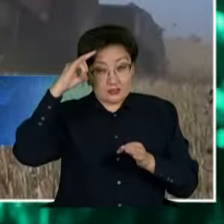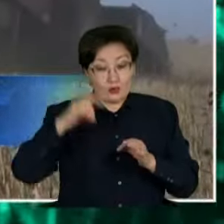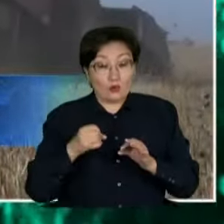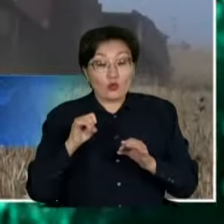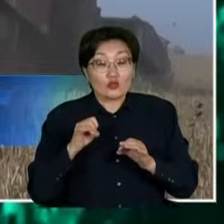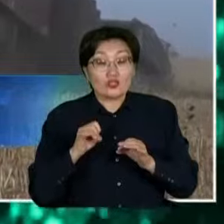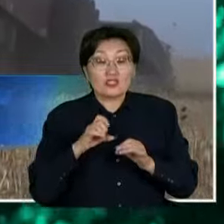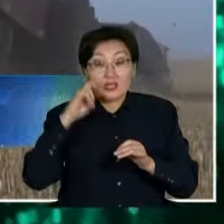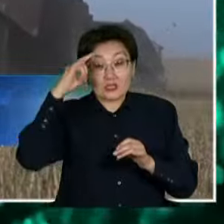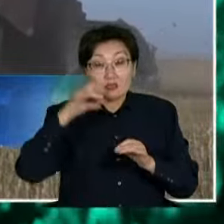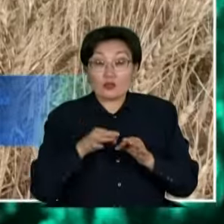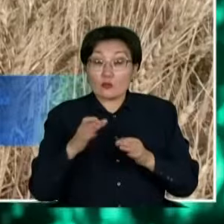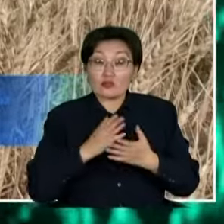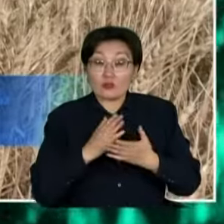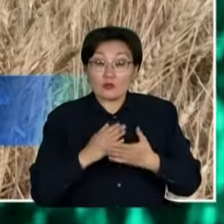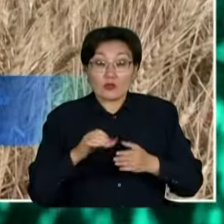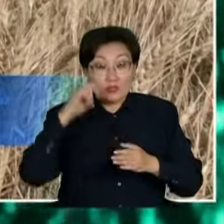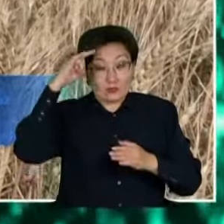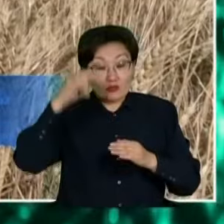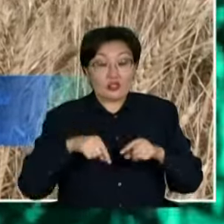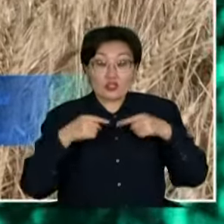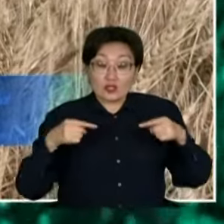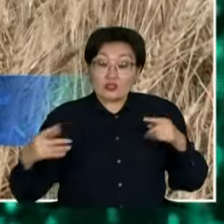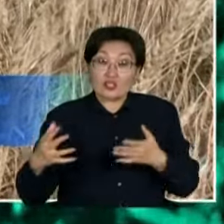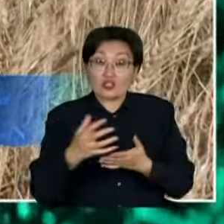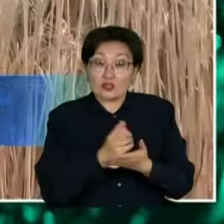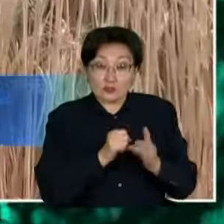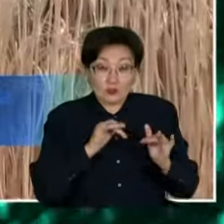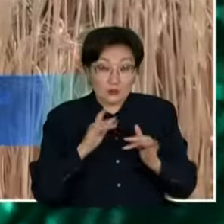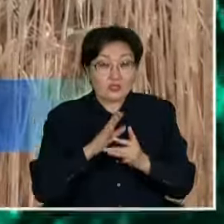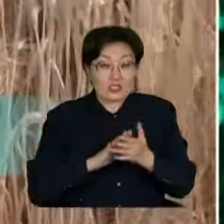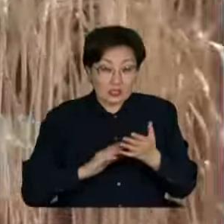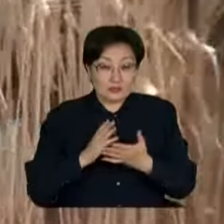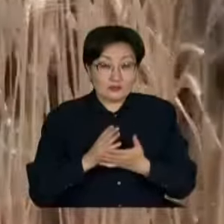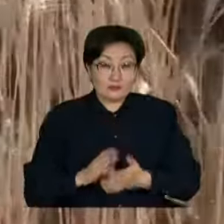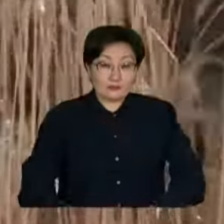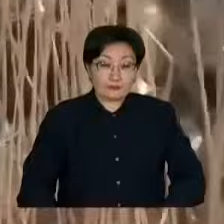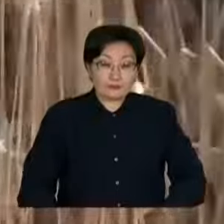облыстары бар. Айта кетейік, елде жүгері жинау науқаны әлі жалғасып жатыр.